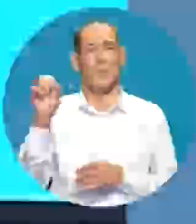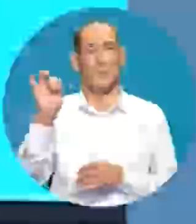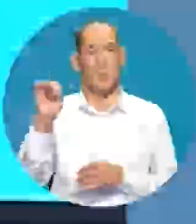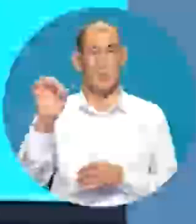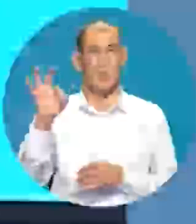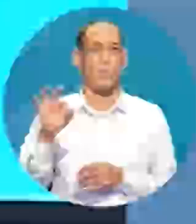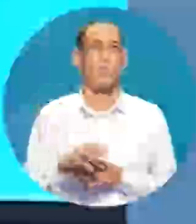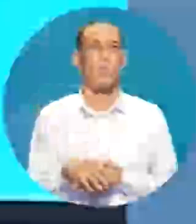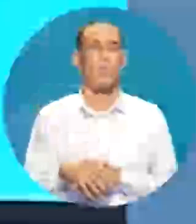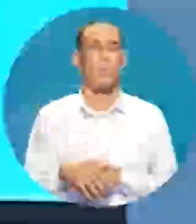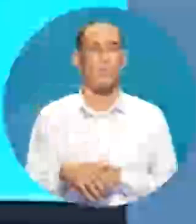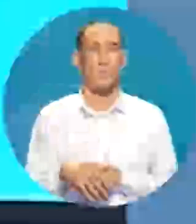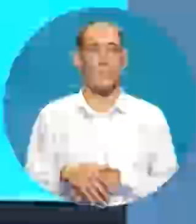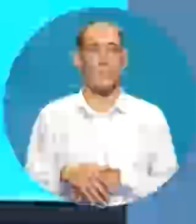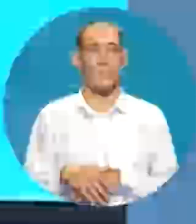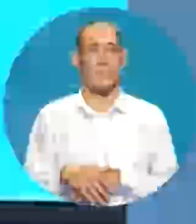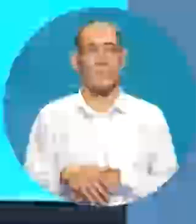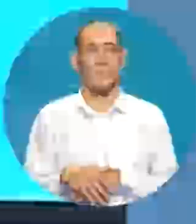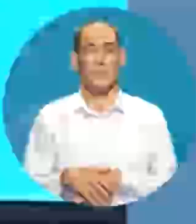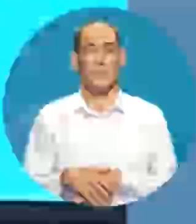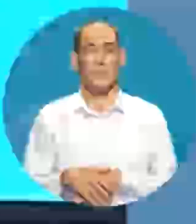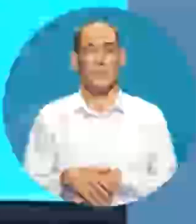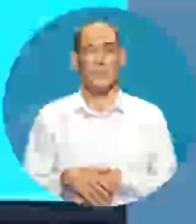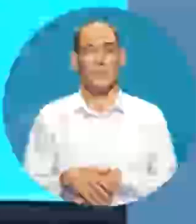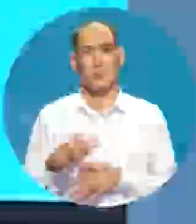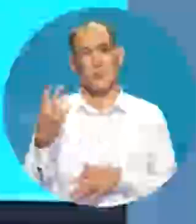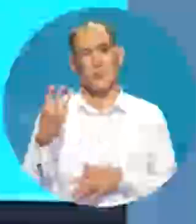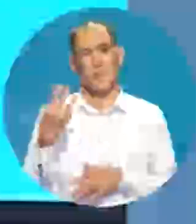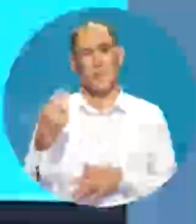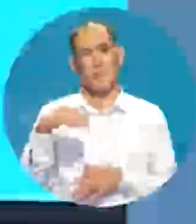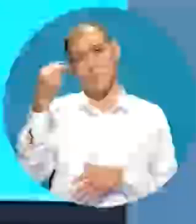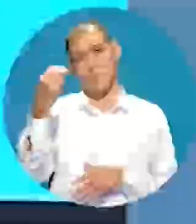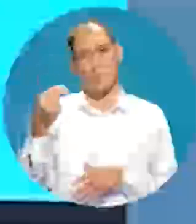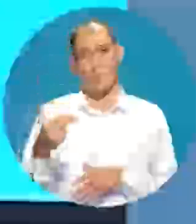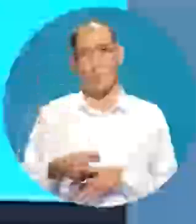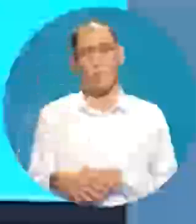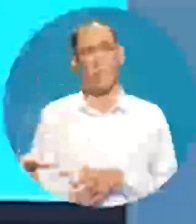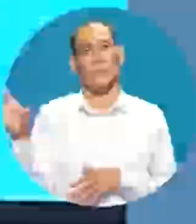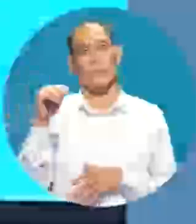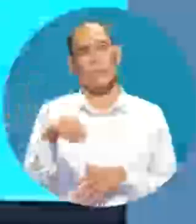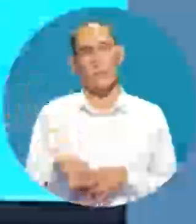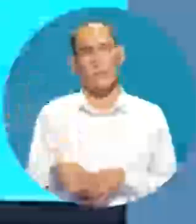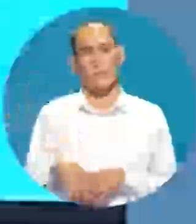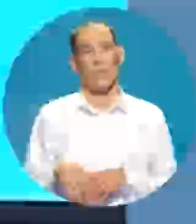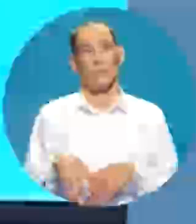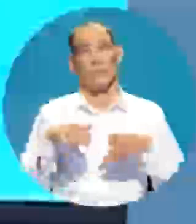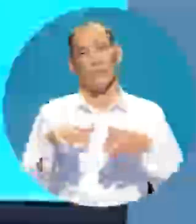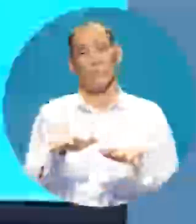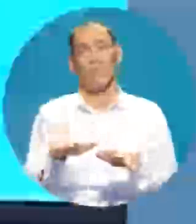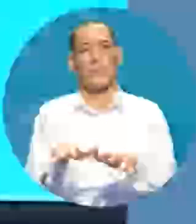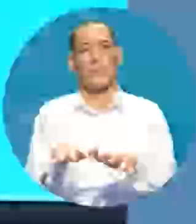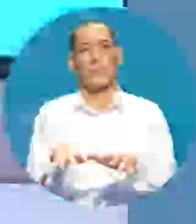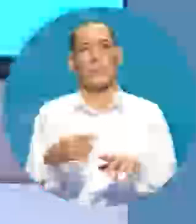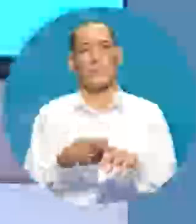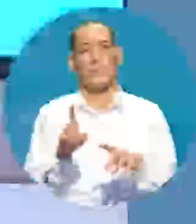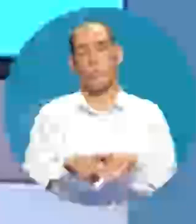çıktı. Kıyaşımız sizlerden sorab atırdı. Olar joğardan karap bizlerge ar harbinin keledigin sözlerdi bilemekin deyip